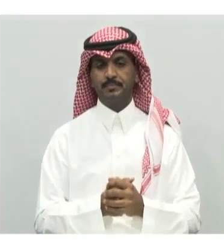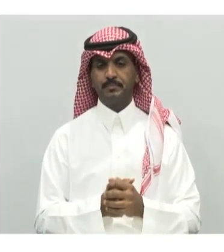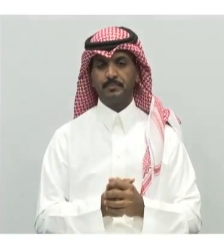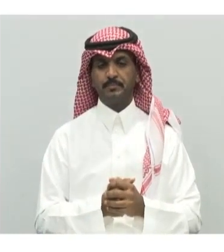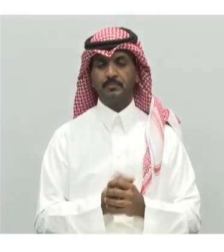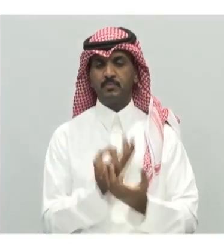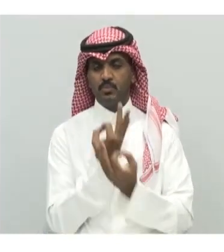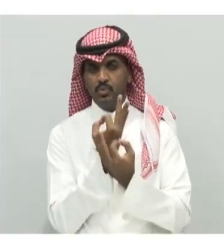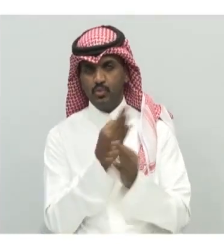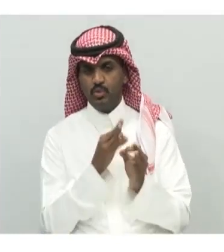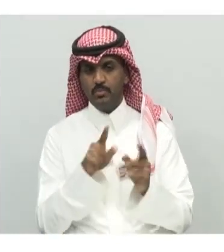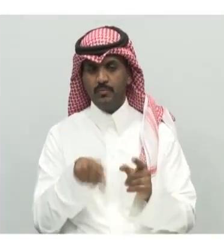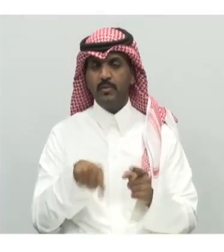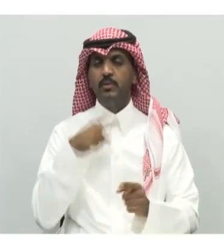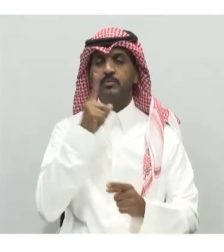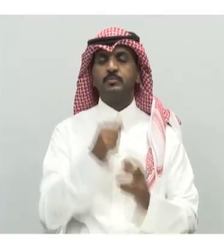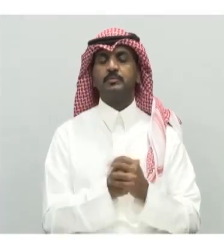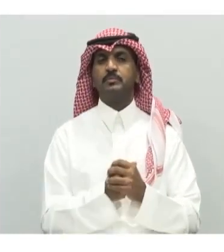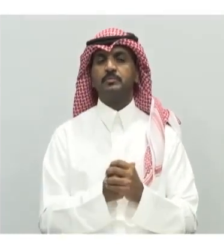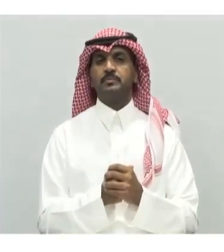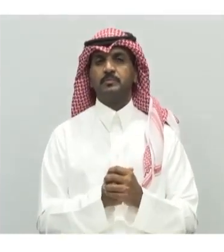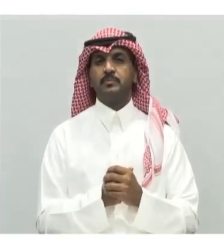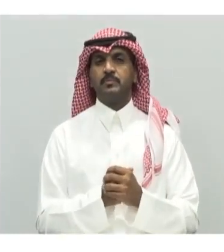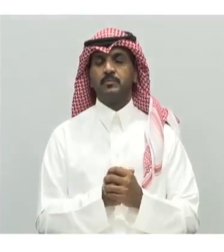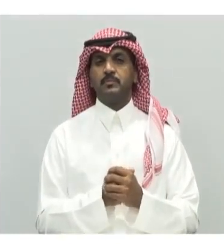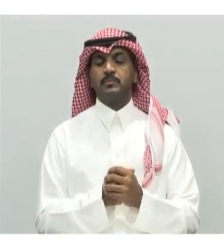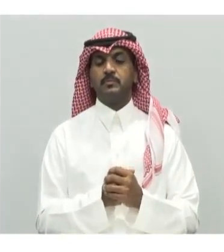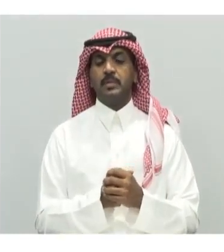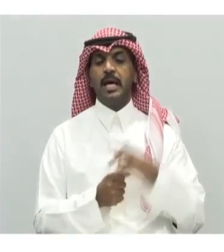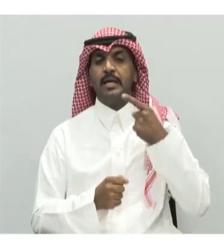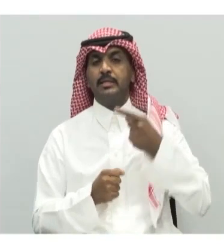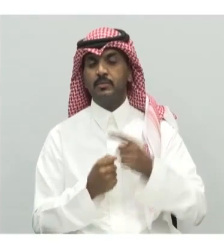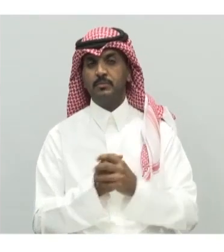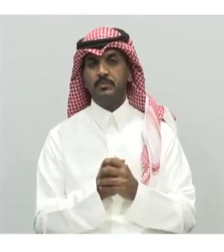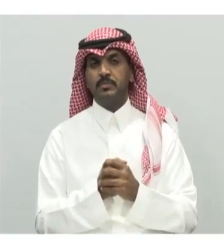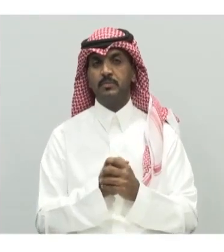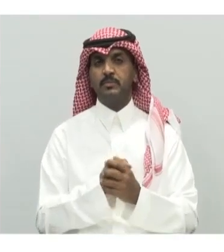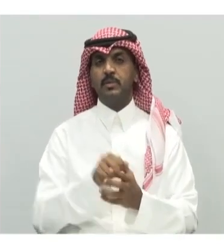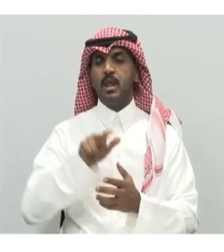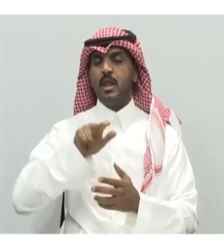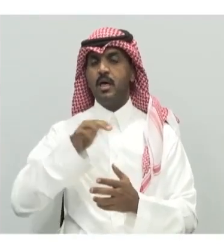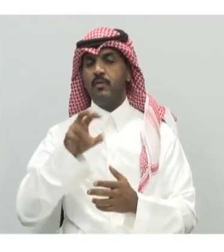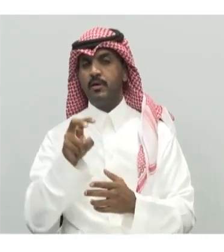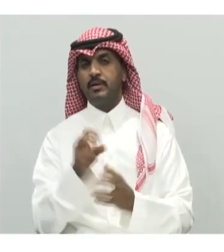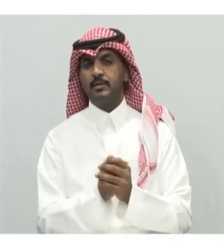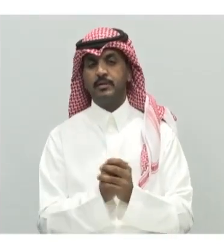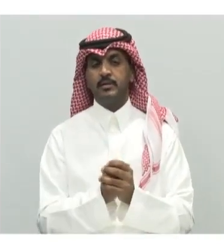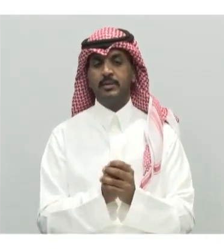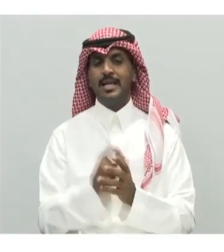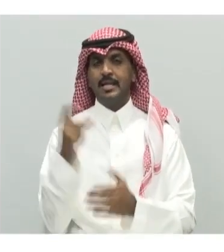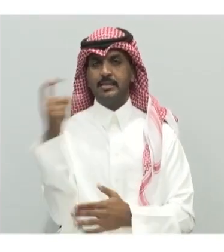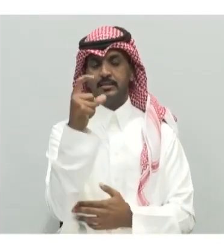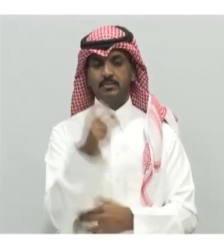وسنكمل في هذا اليوم باذن الله تعالى حديثنا عن الحضاره الاسلاميه